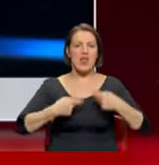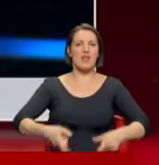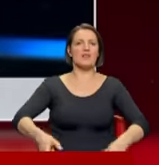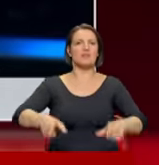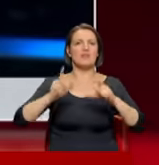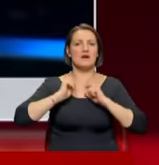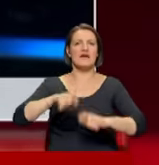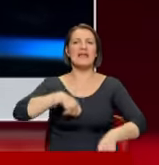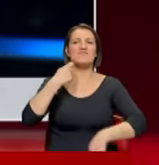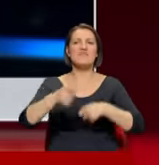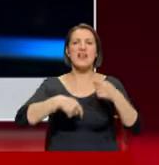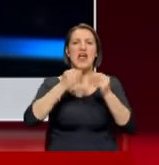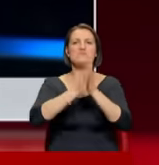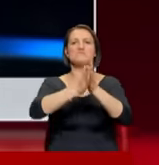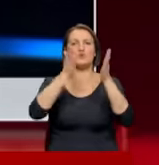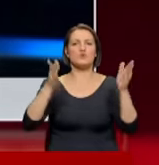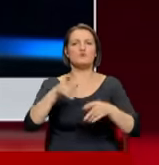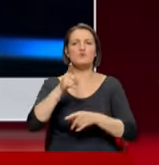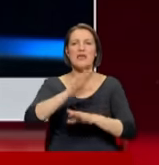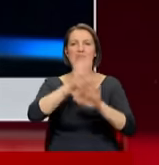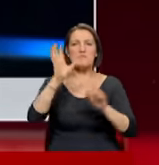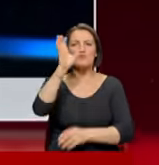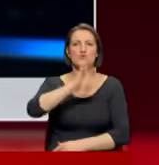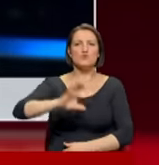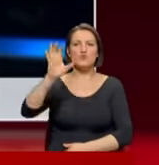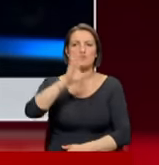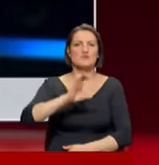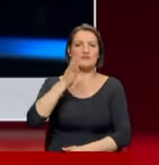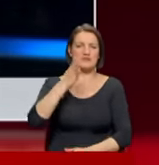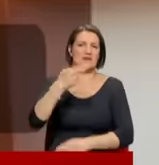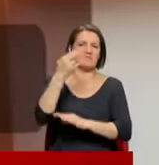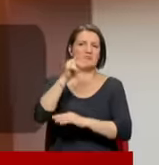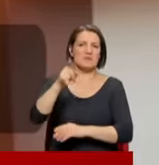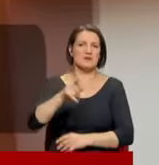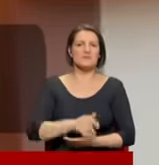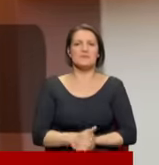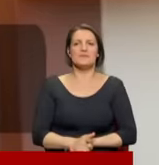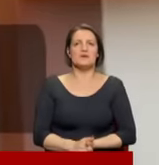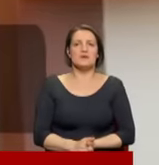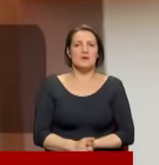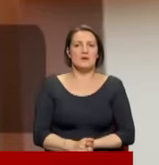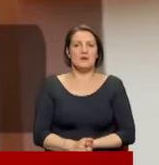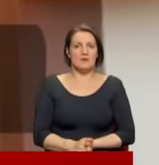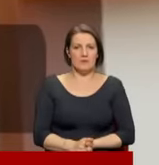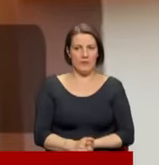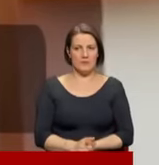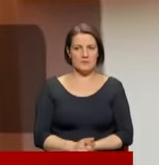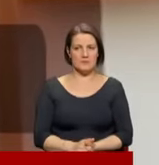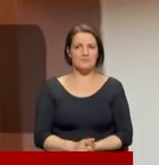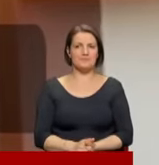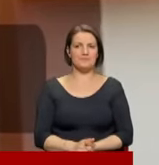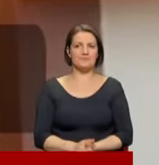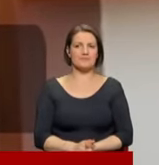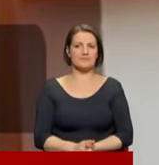atmak iftiraların en büyüğüdür. Bunlar hep turistik charter şirketleri. Jet yakıtı satıldıysa bu yakıtın turistik